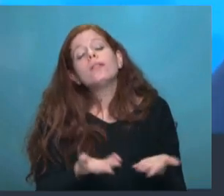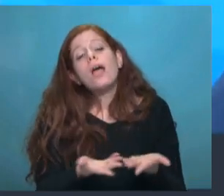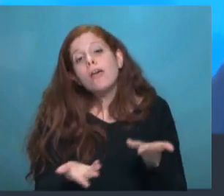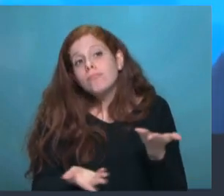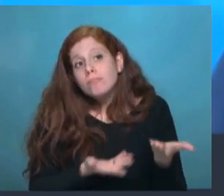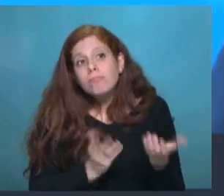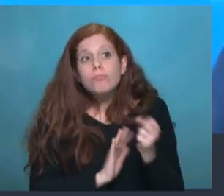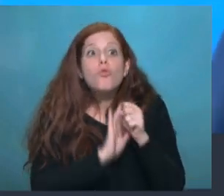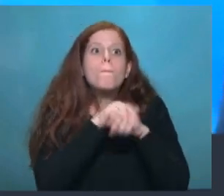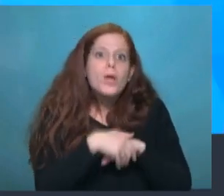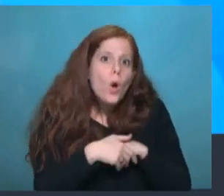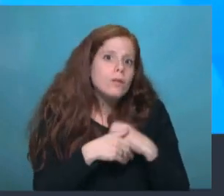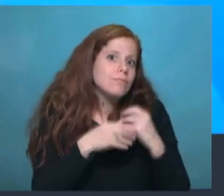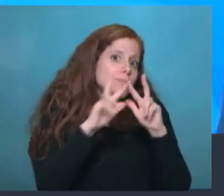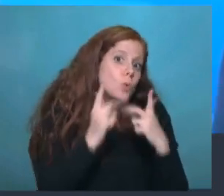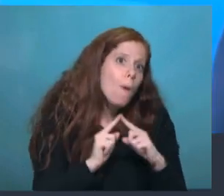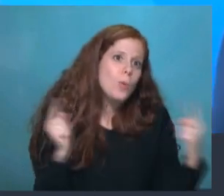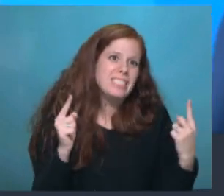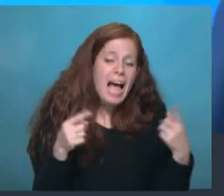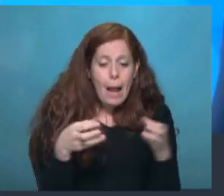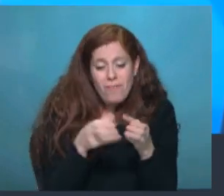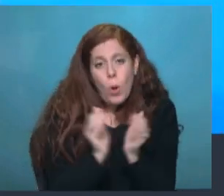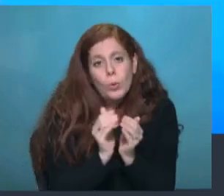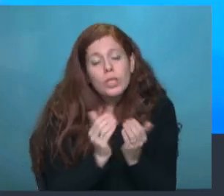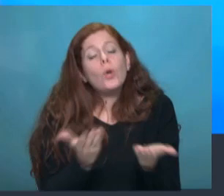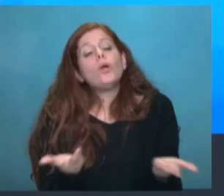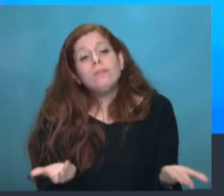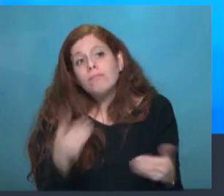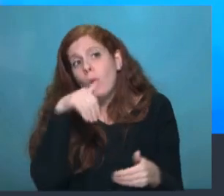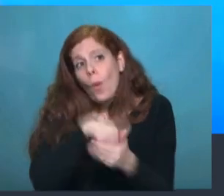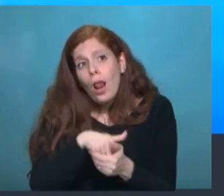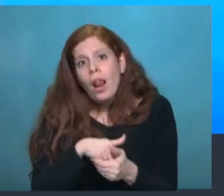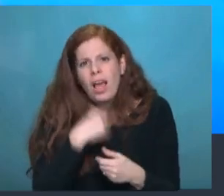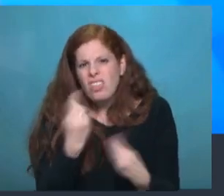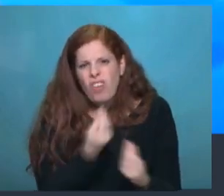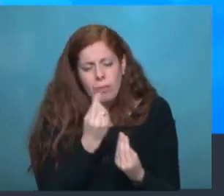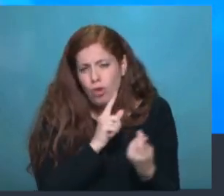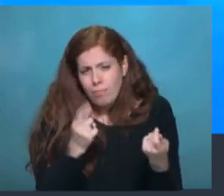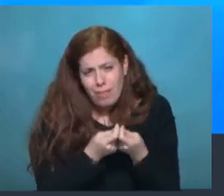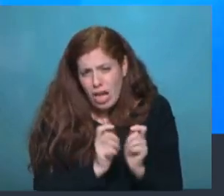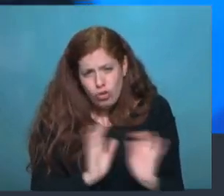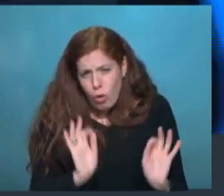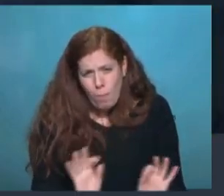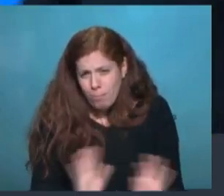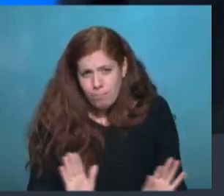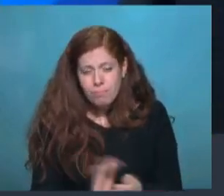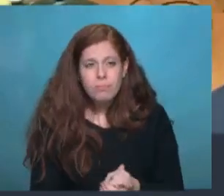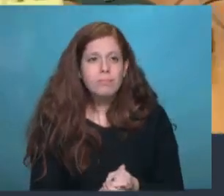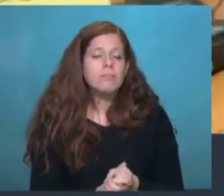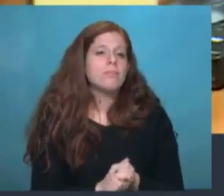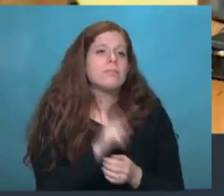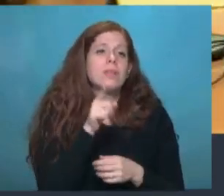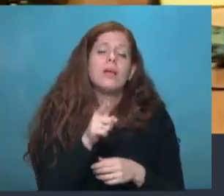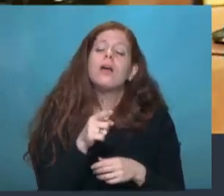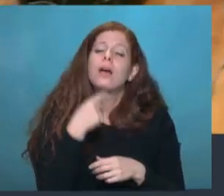עושות כל מיני דברים מוזרים למפלגות קטנות, כולל אמירת דברים שהם חסרי שחר. הליכוד דחו את דבריו של בנט ואמרו,